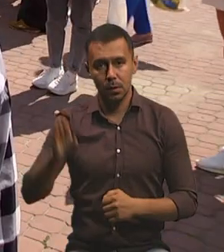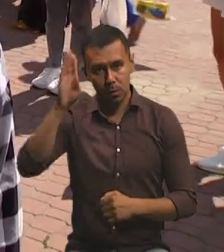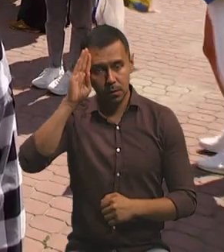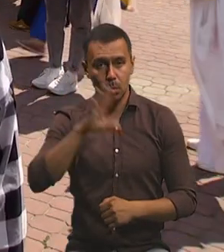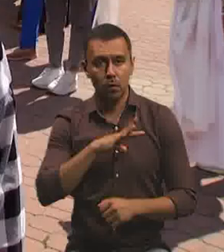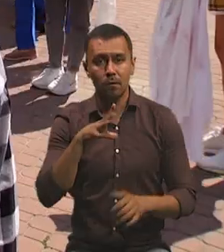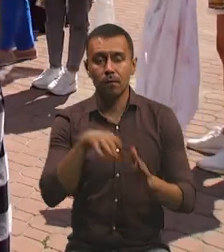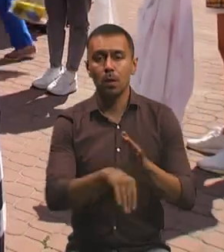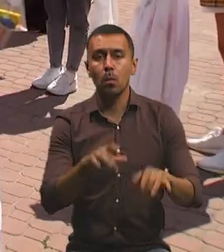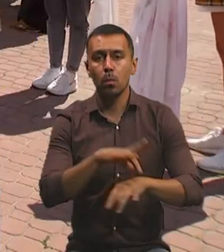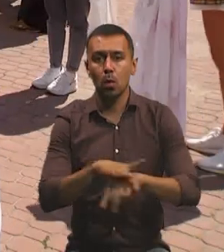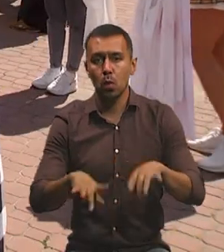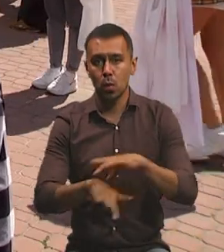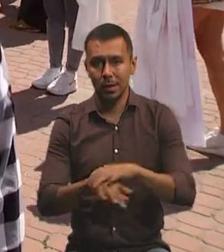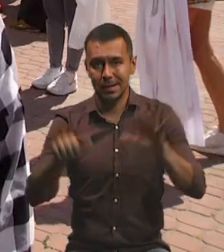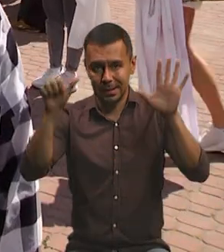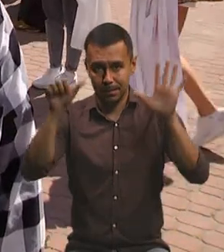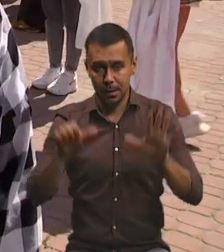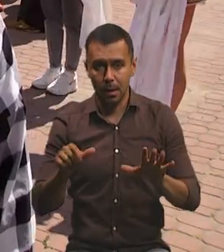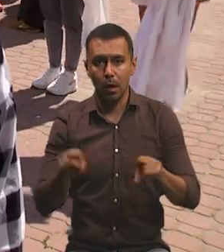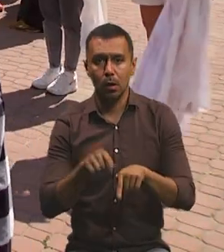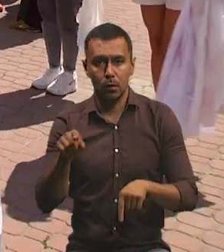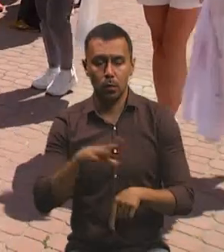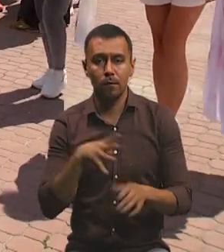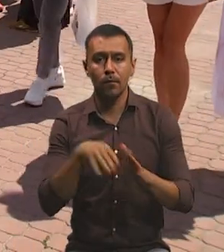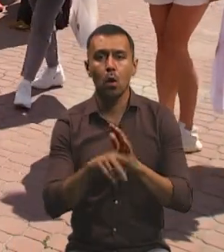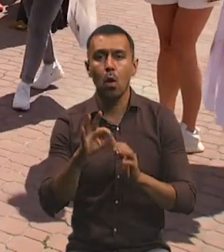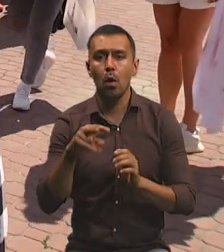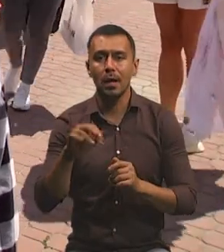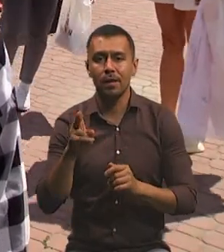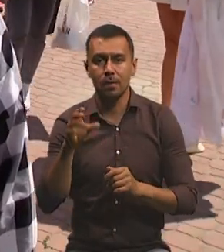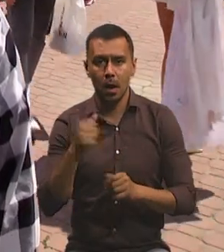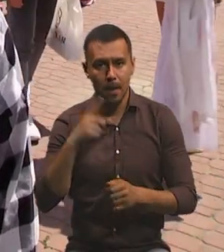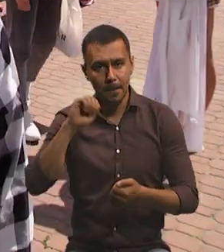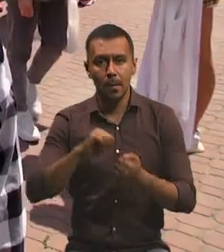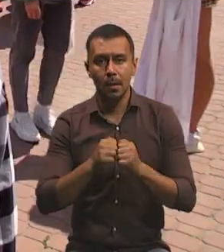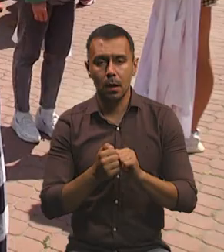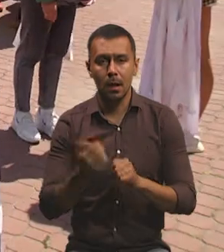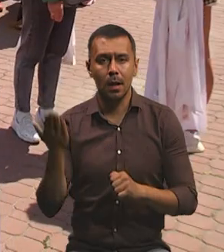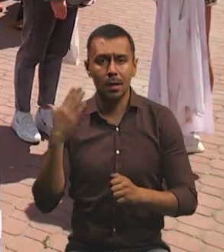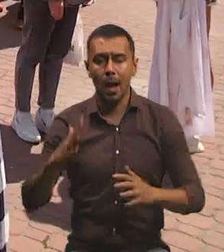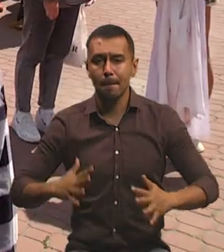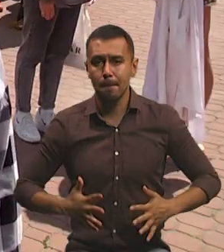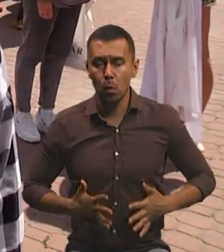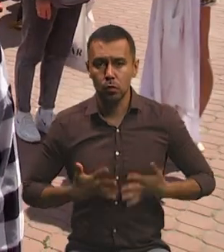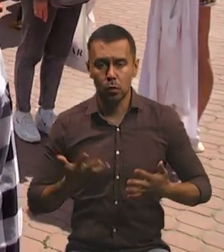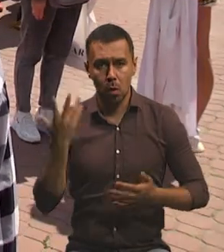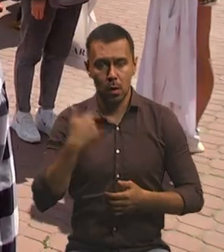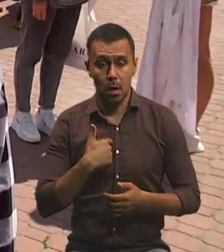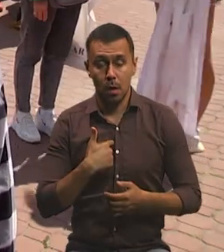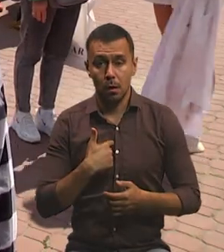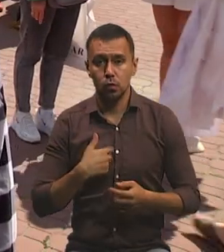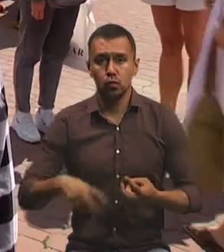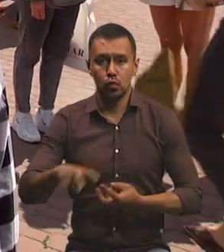в полоні півроку, також він був в Оленівці, і я пам'ятаю ті емоції, коли я